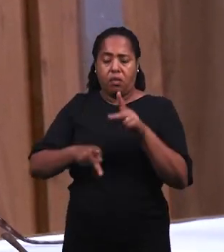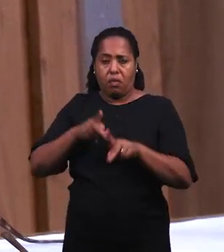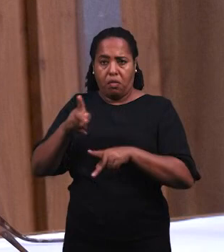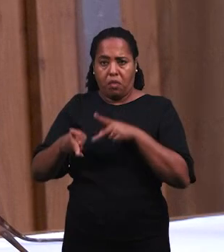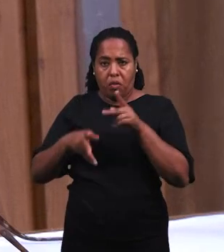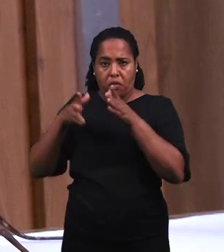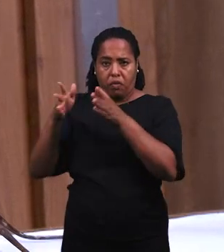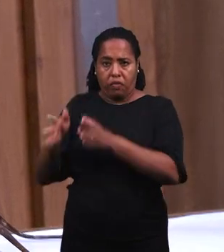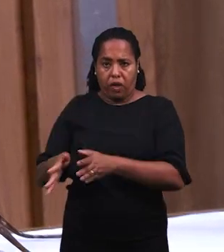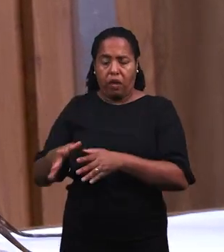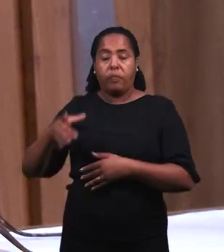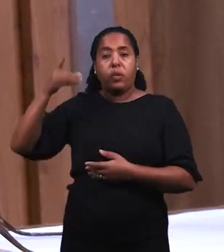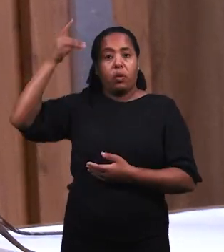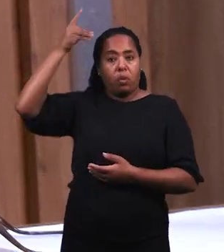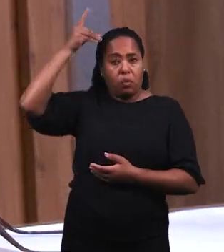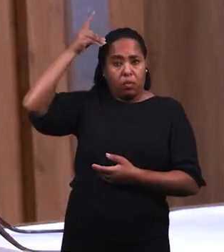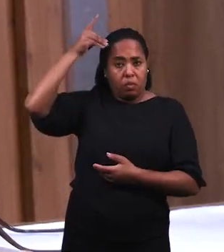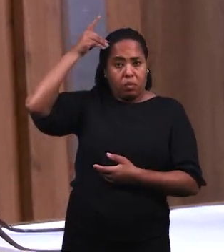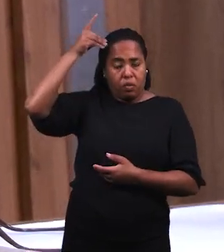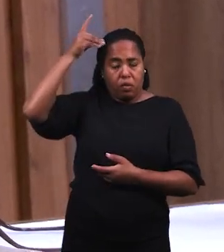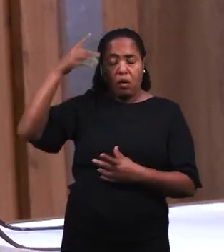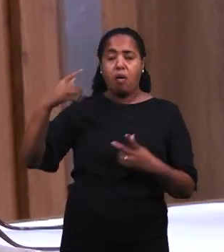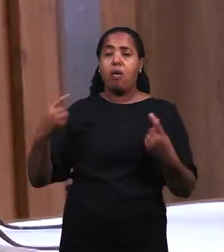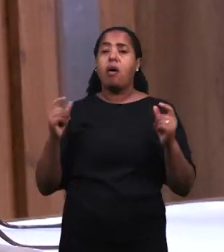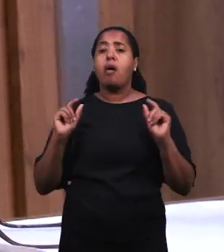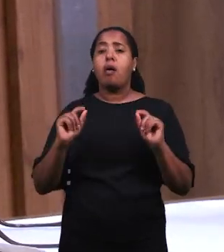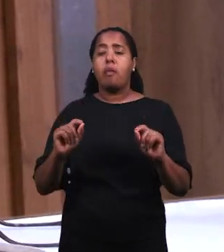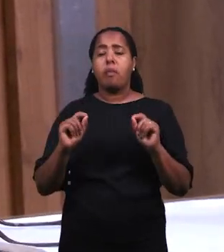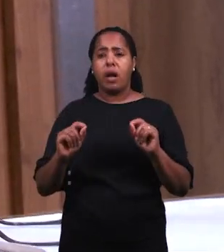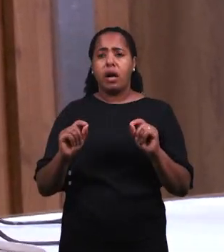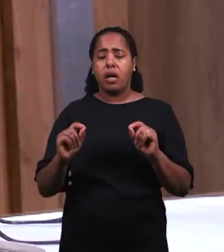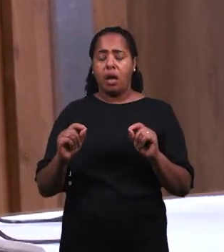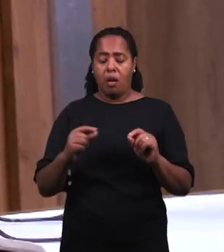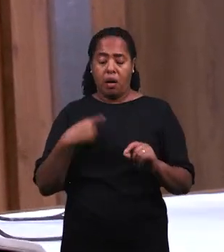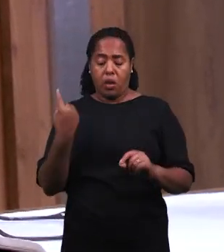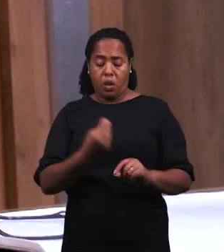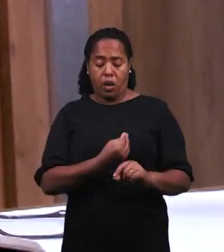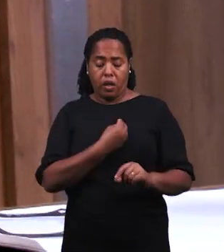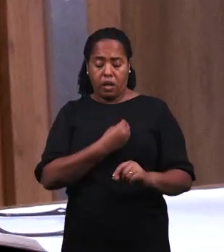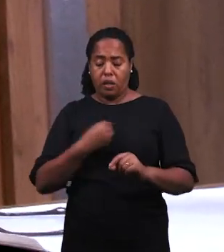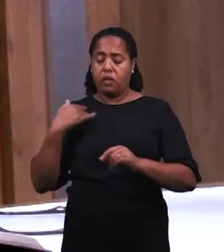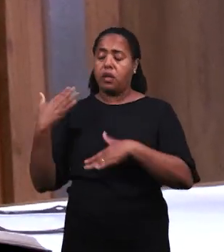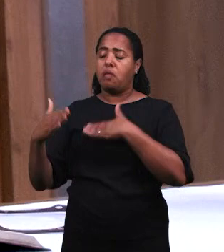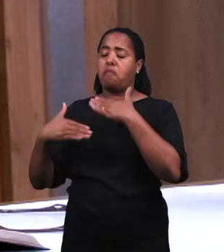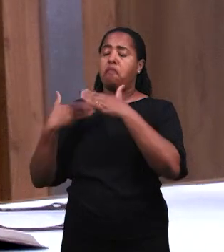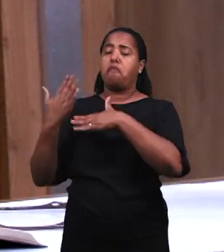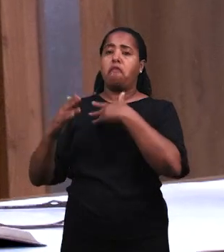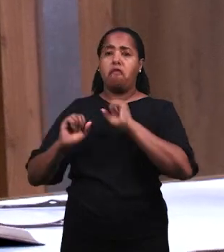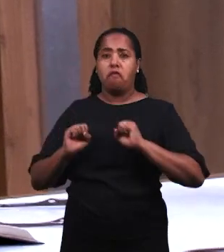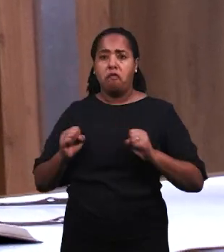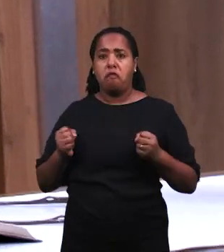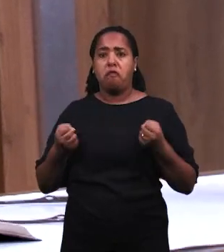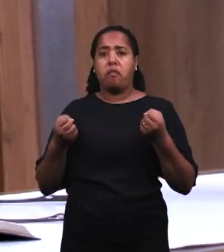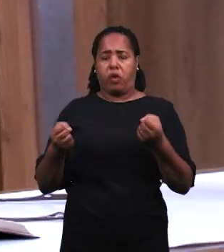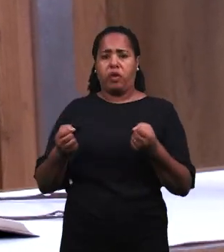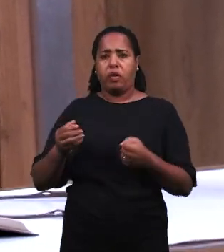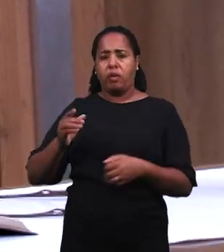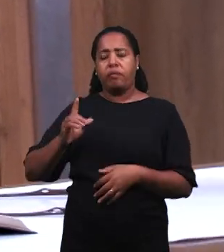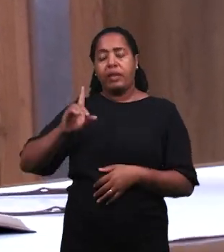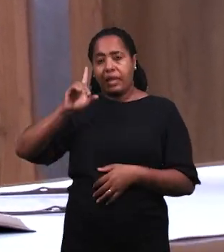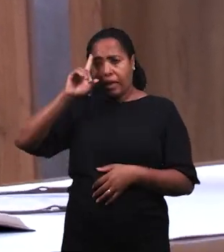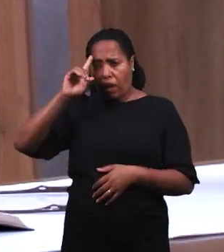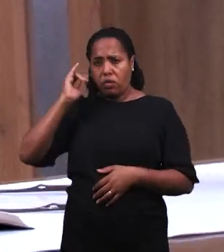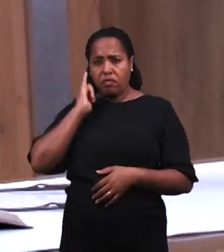то, каким образом Бог говорит. И духовные дары служат для нашего назидания, укрепления. Бог